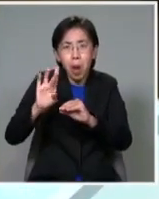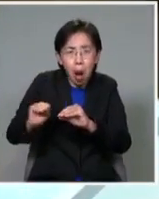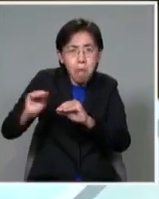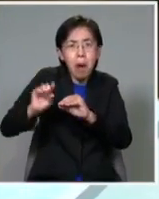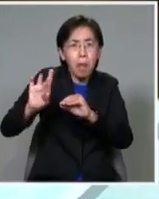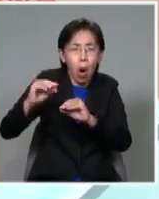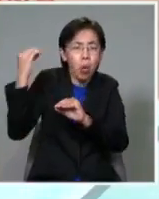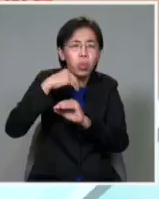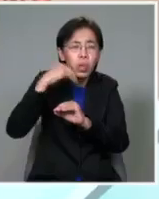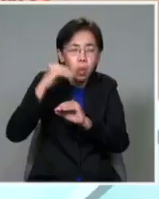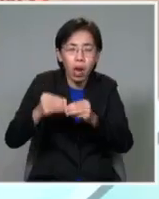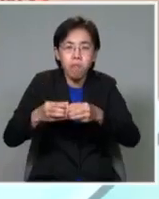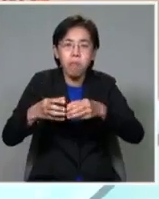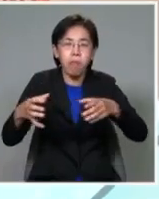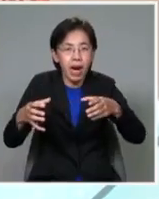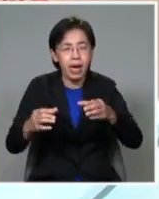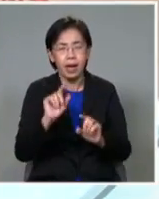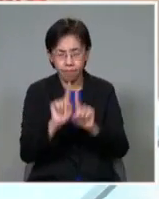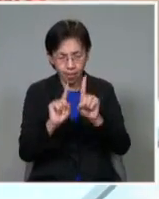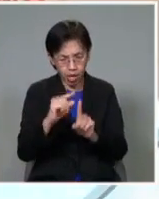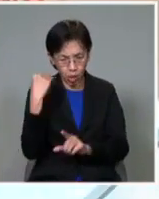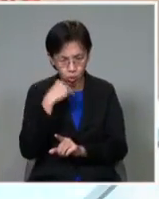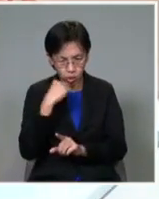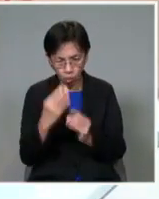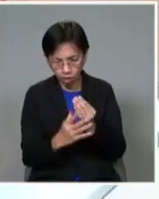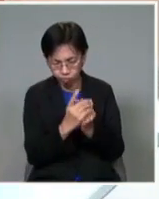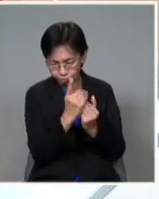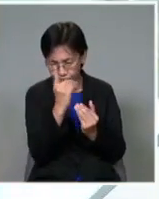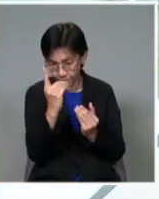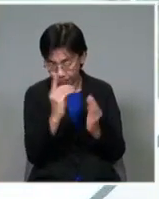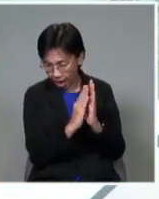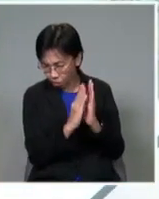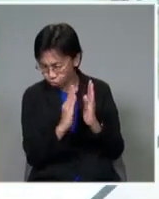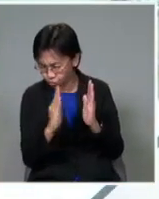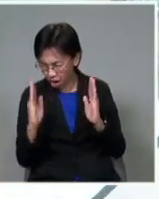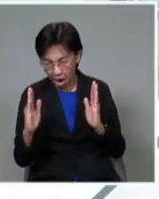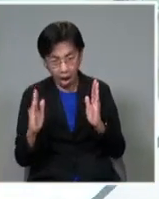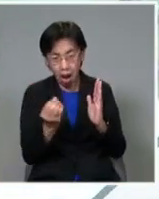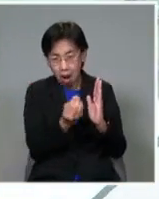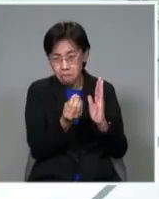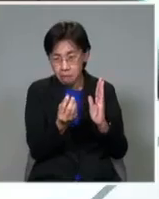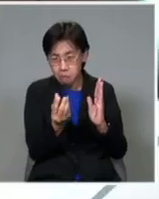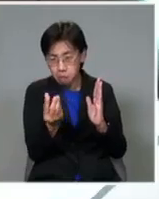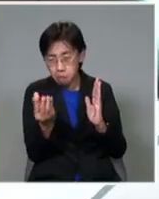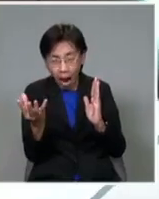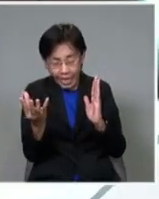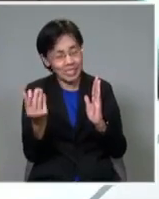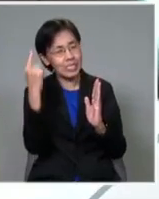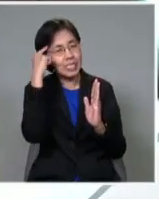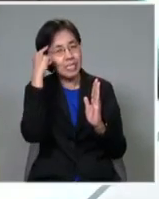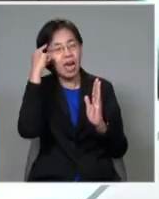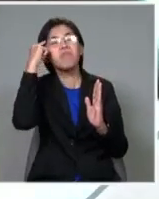ทั้งนี้จะมีการประเมินผลทุกวันตลอด 1สัปดาห์หากว่าตัวเลขผู้ป่วยมายังคงเพิ่มสูงขึ้นแบบนี้ก็มีความเป็นไปได้ว่า